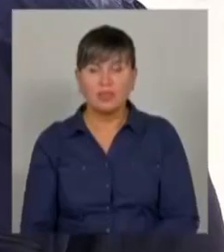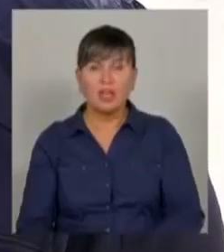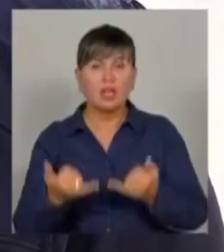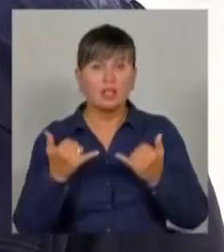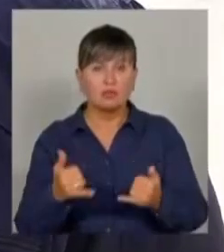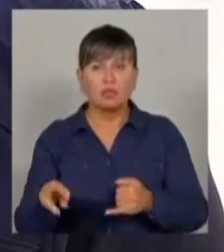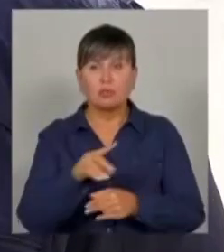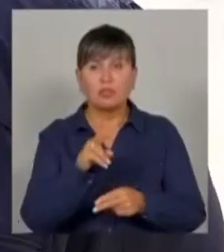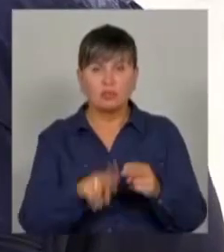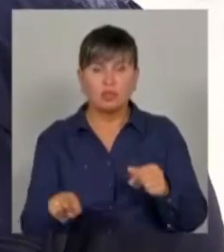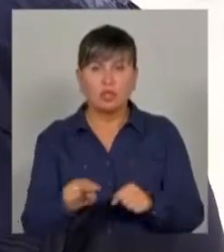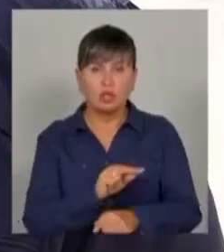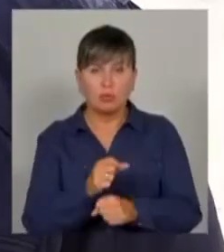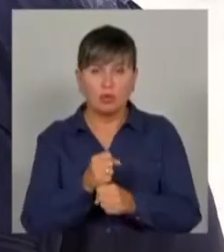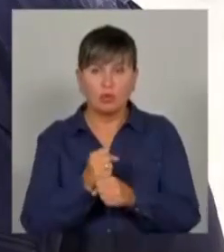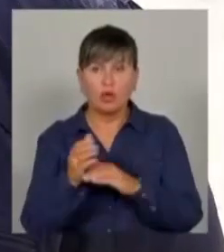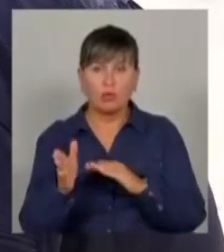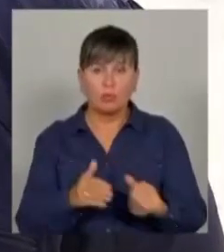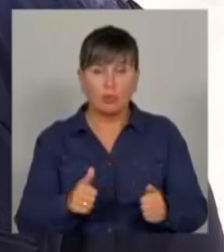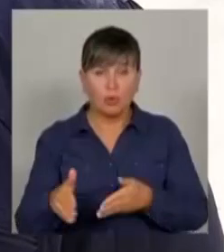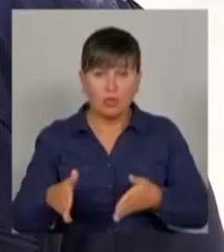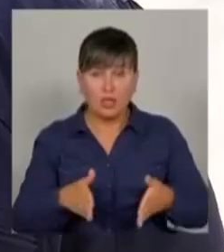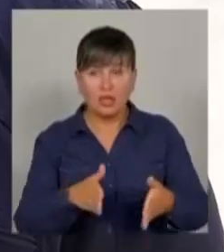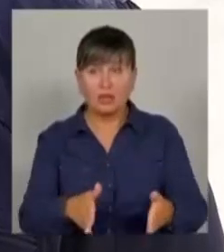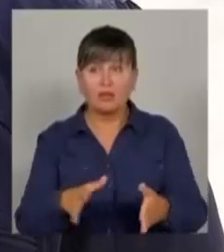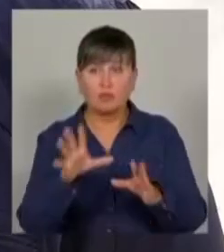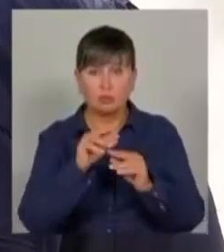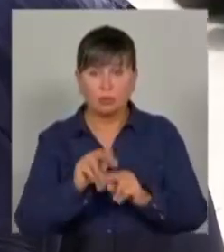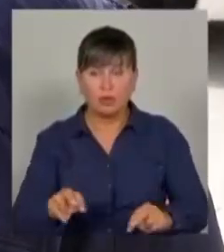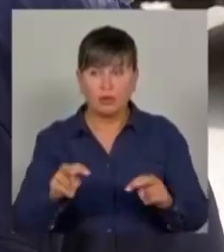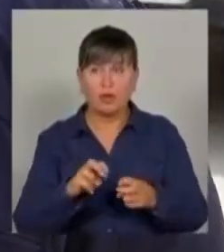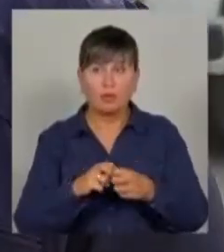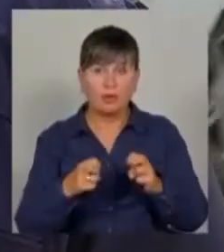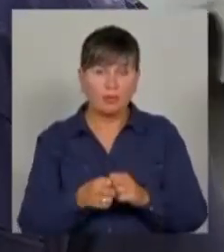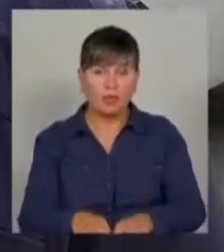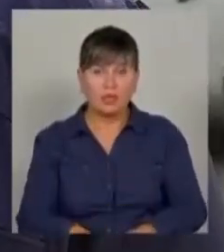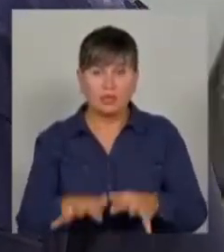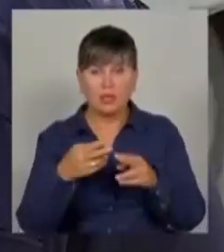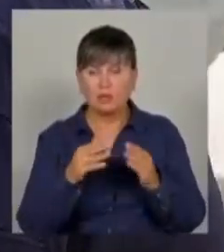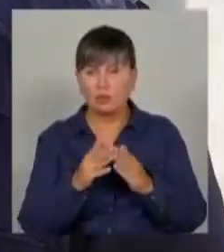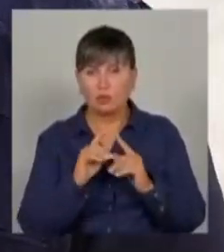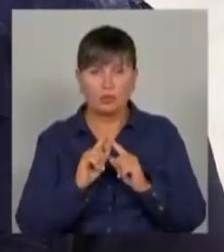Сегодня мы завершили ремонтные работы. После прокладки рычных сетей все проверили. Проблем с затоплением этого дома не будет.